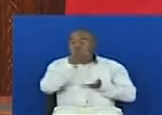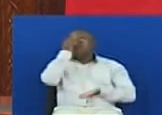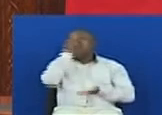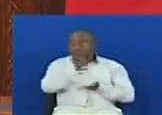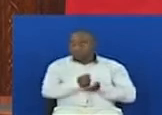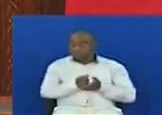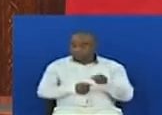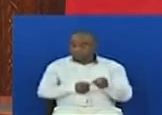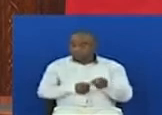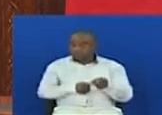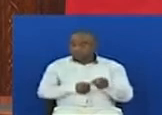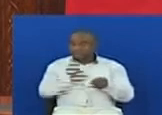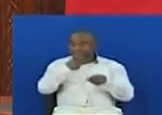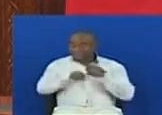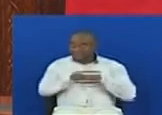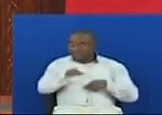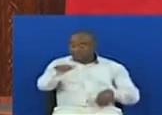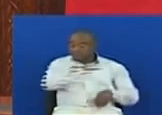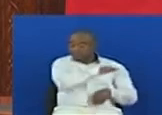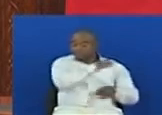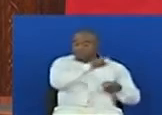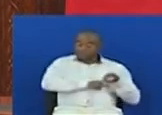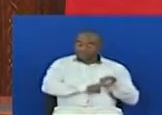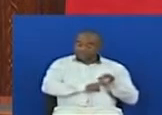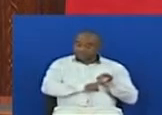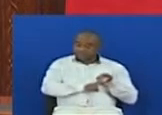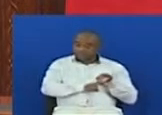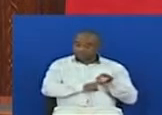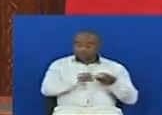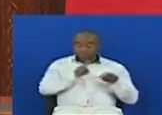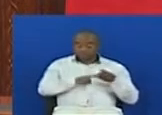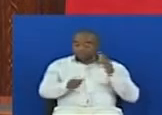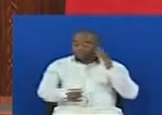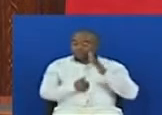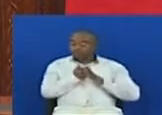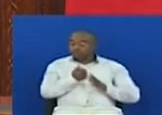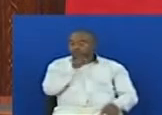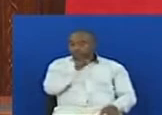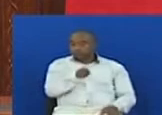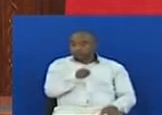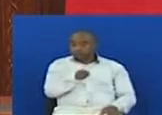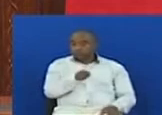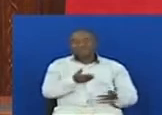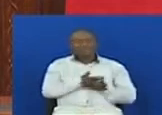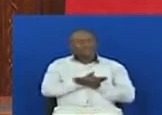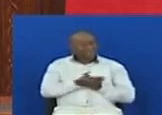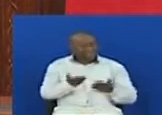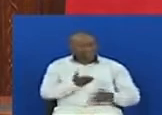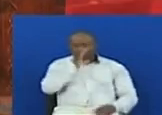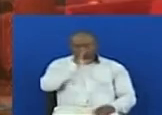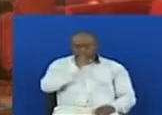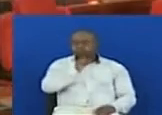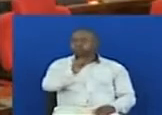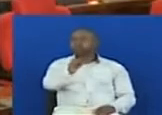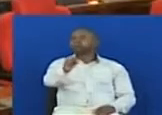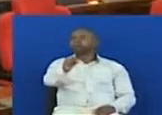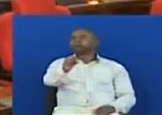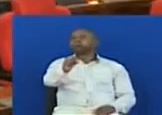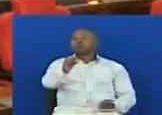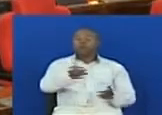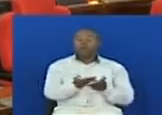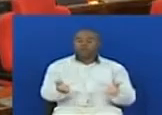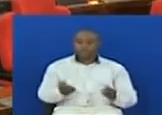maamuzi yako katika mazingira rafiki kwa Tanzania, kiongozi ambaye hana kiburi. Mtu yoyote